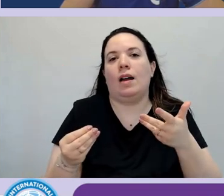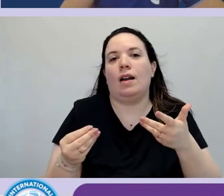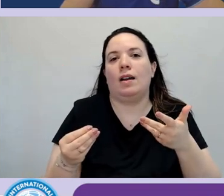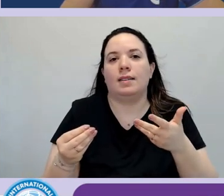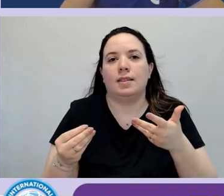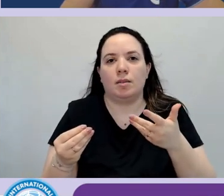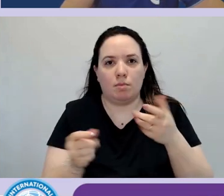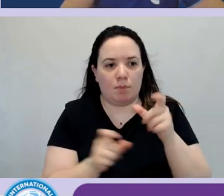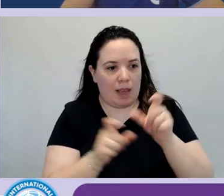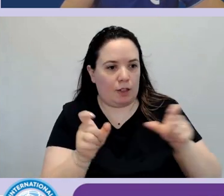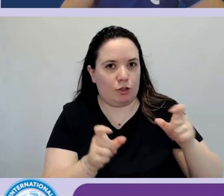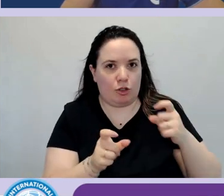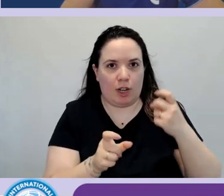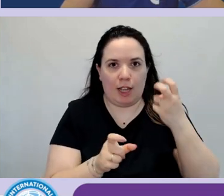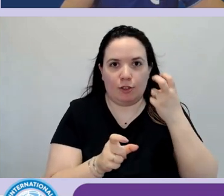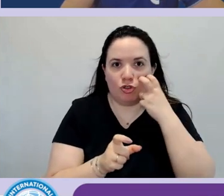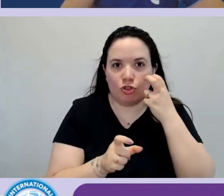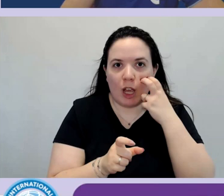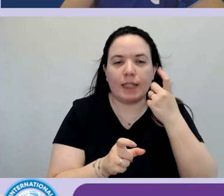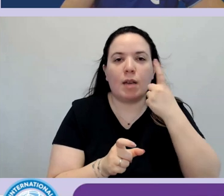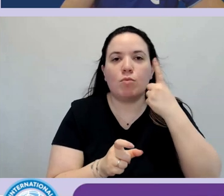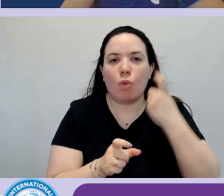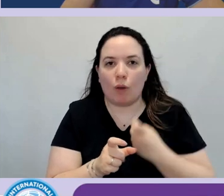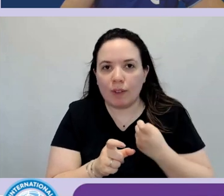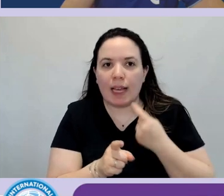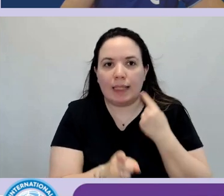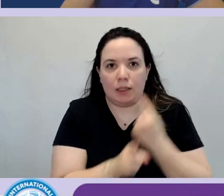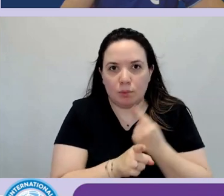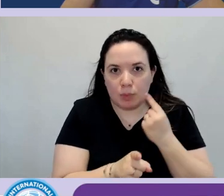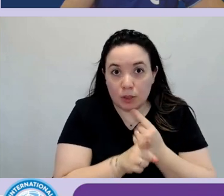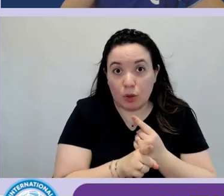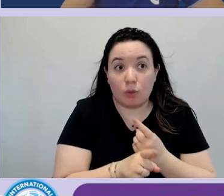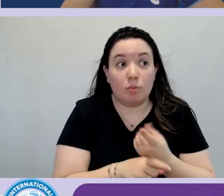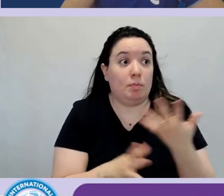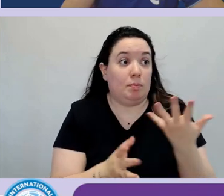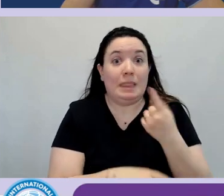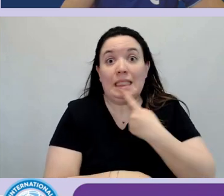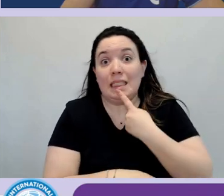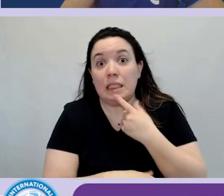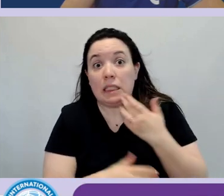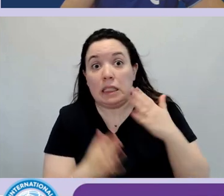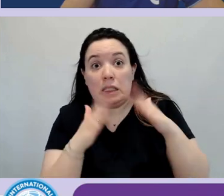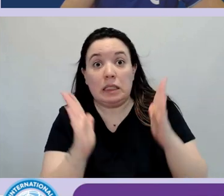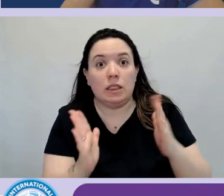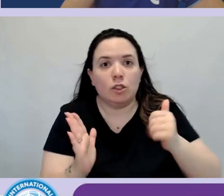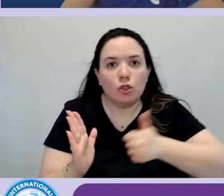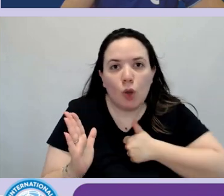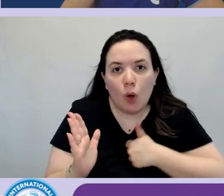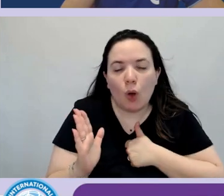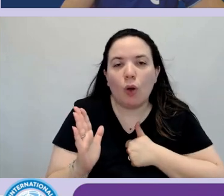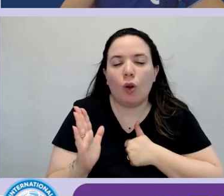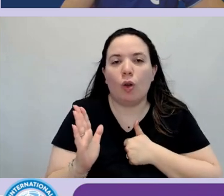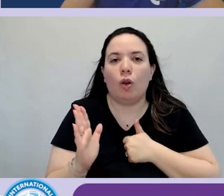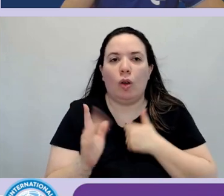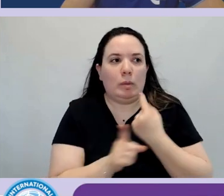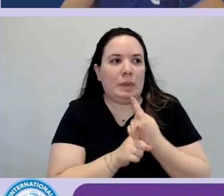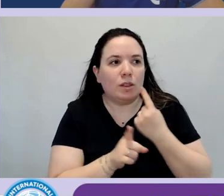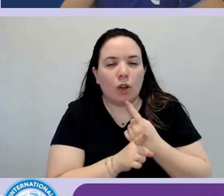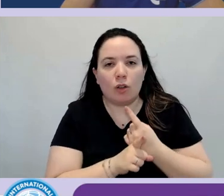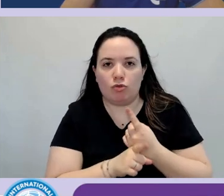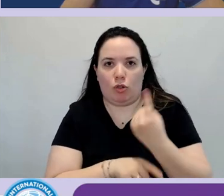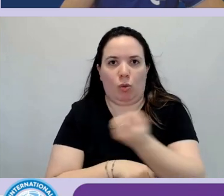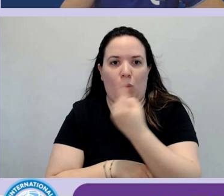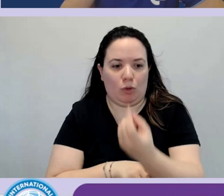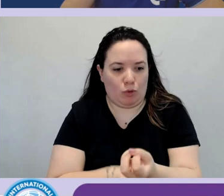le necessità delle persone Cè che ipovedenti soprattutto quelle da sole che vivono da sole la necessità magari di